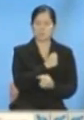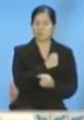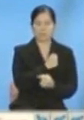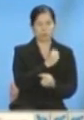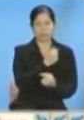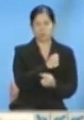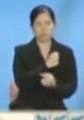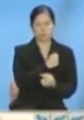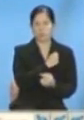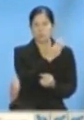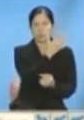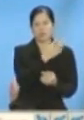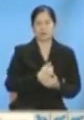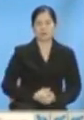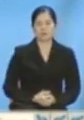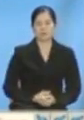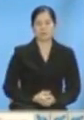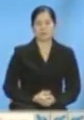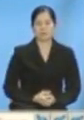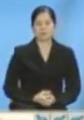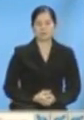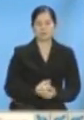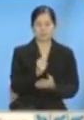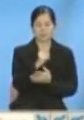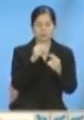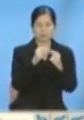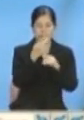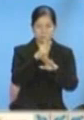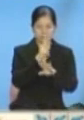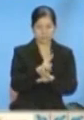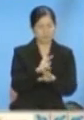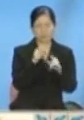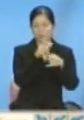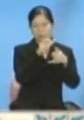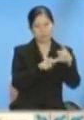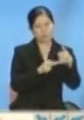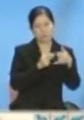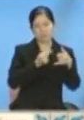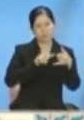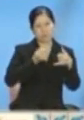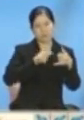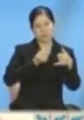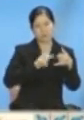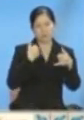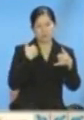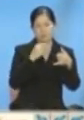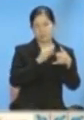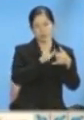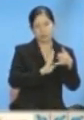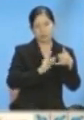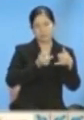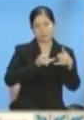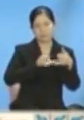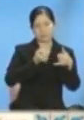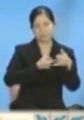ความเห็นที่ท่านประธานมีอยู่ในใจแล้วและท่านประธานจะเป็นอย่างนี้ตลอดไปเพราะฉะนั้นประเด็นแร